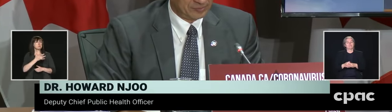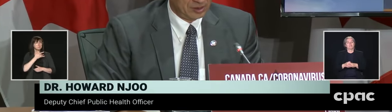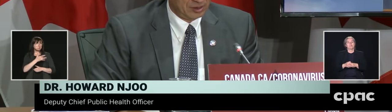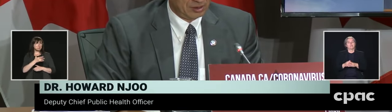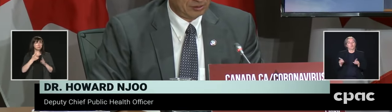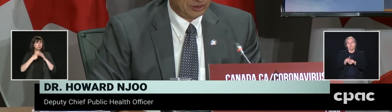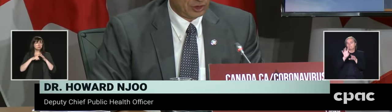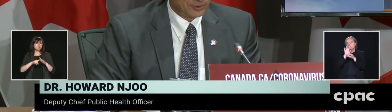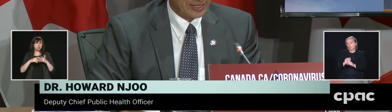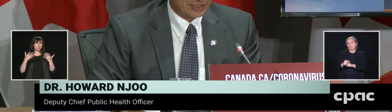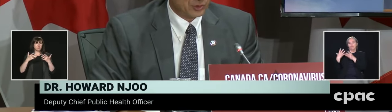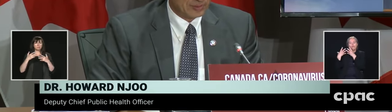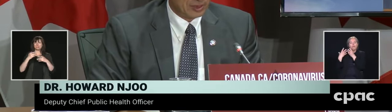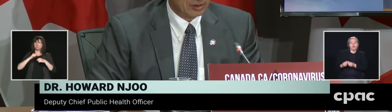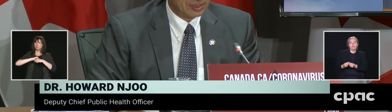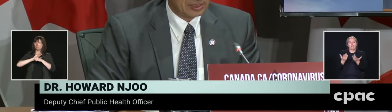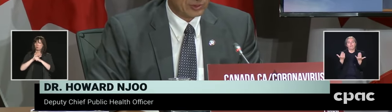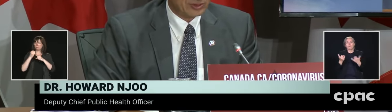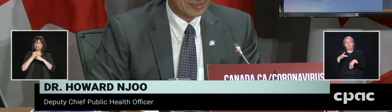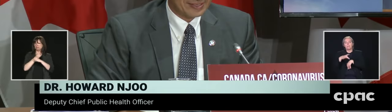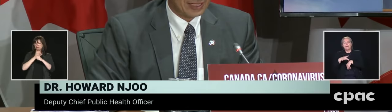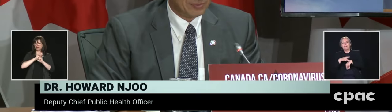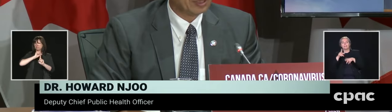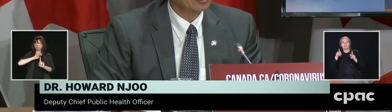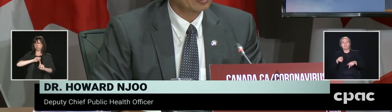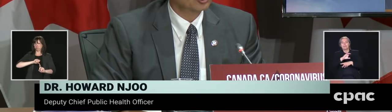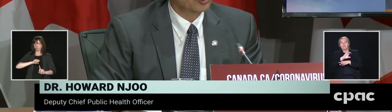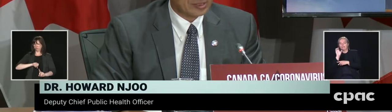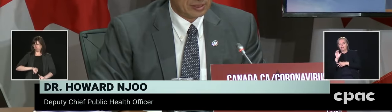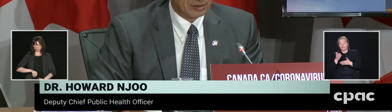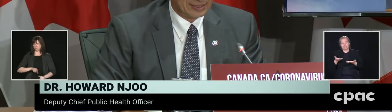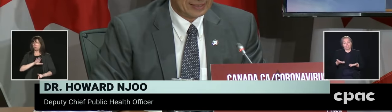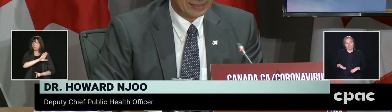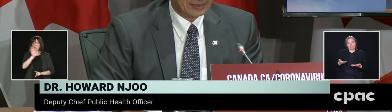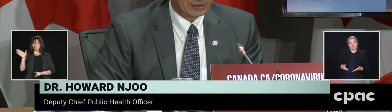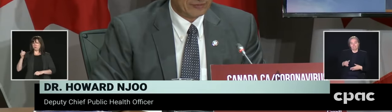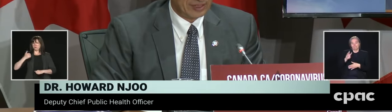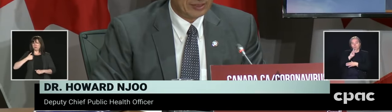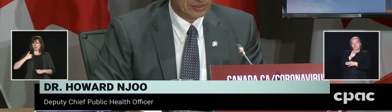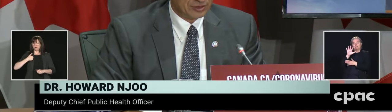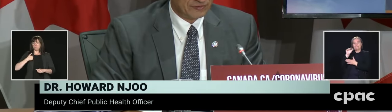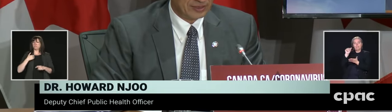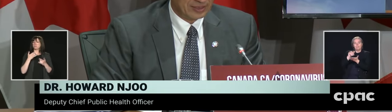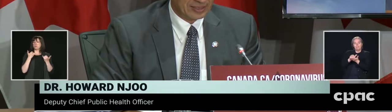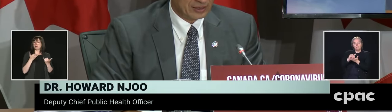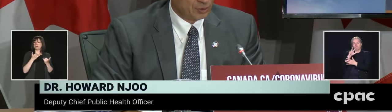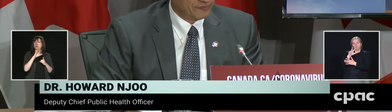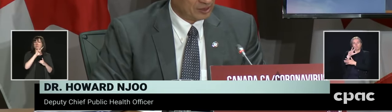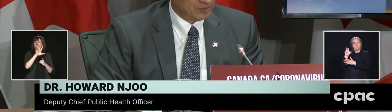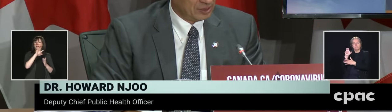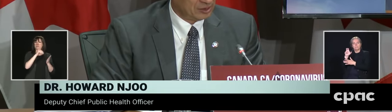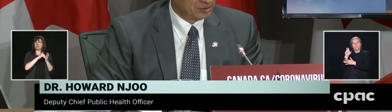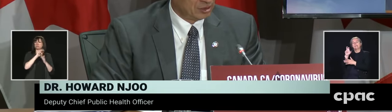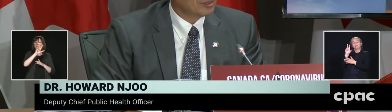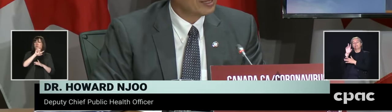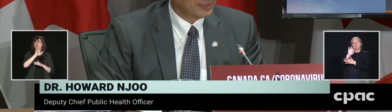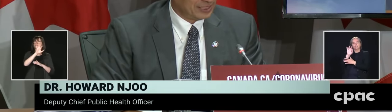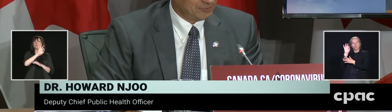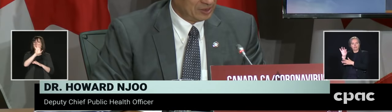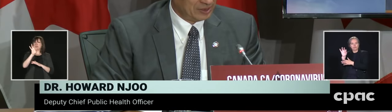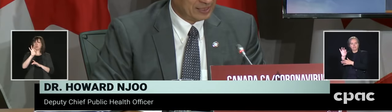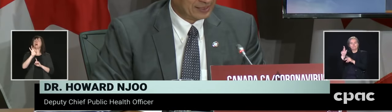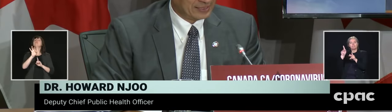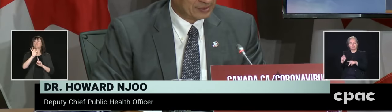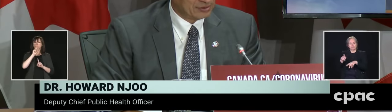Canada. across currently haven't filled hundreds of cases by with